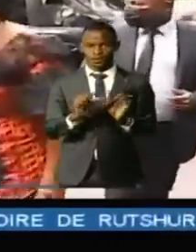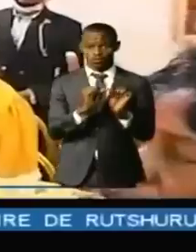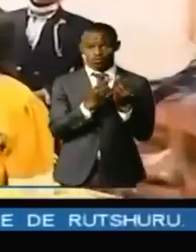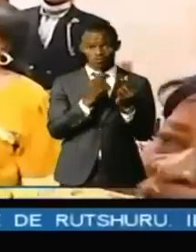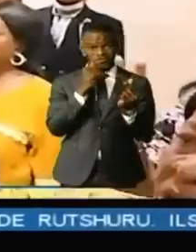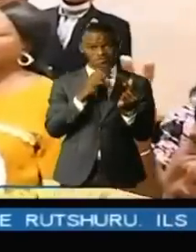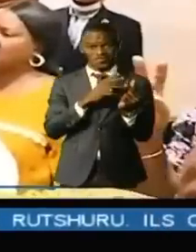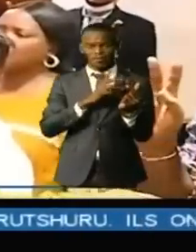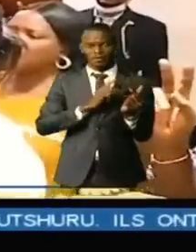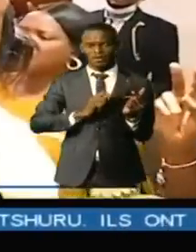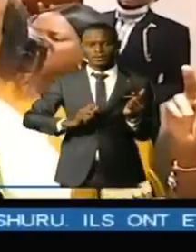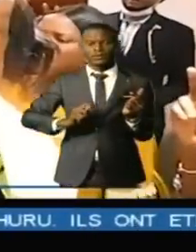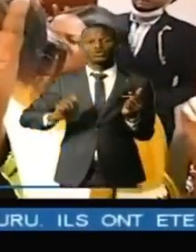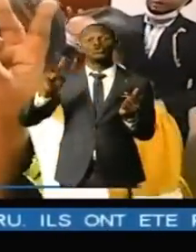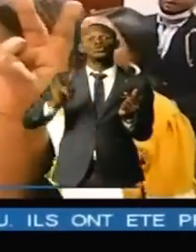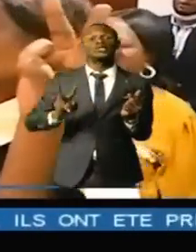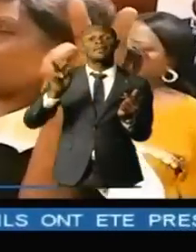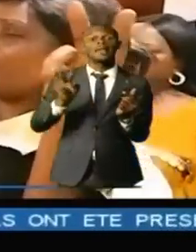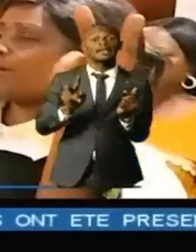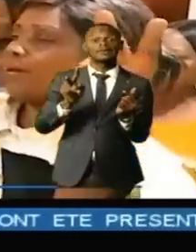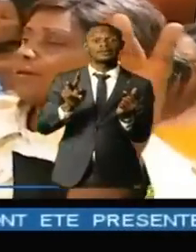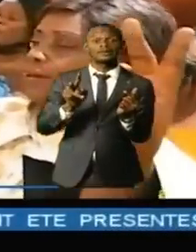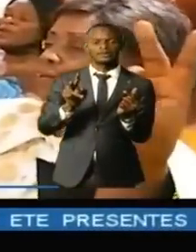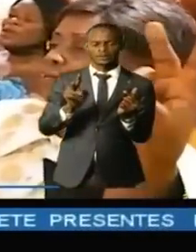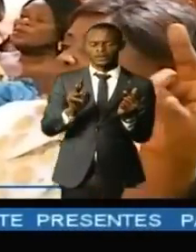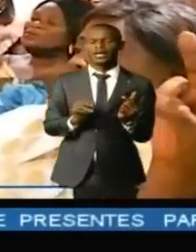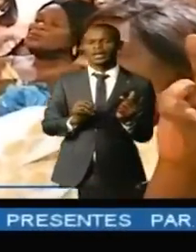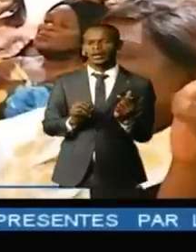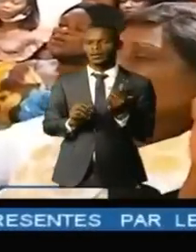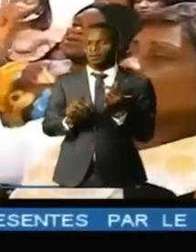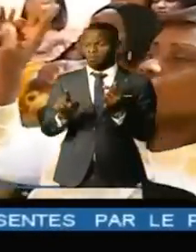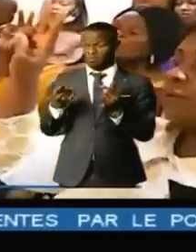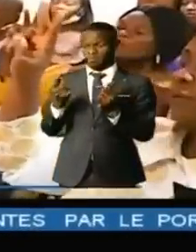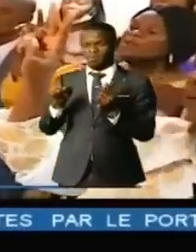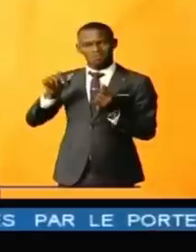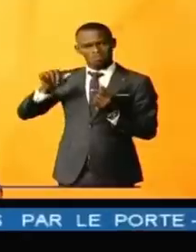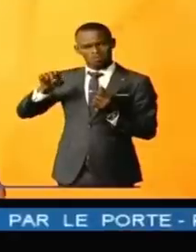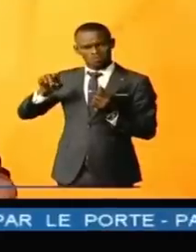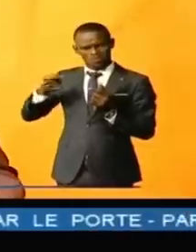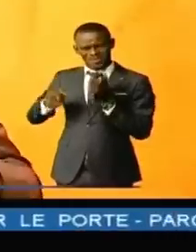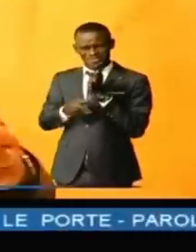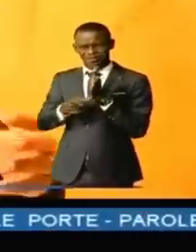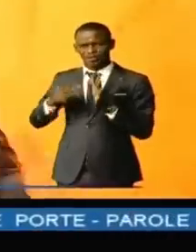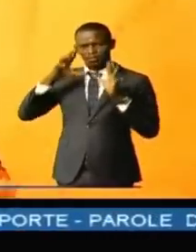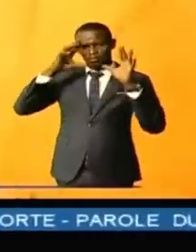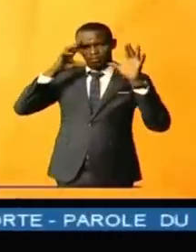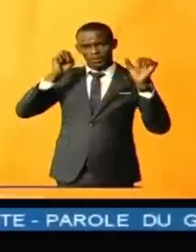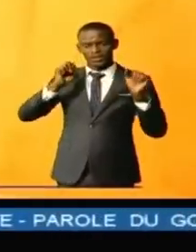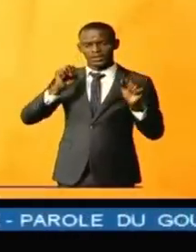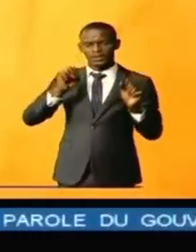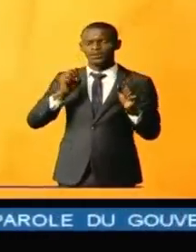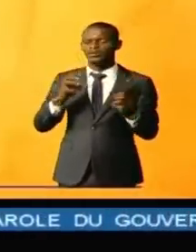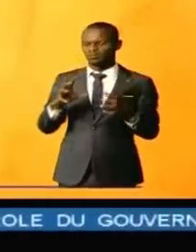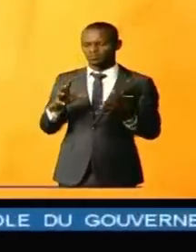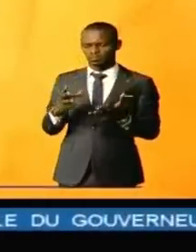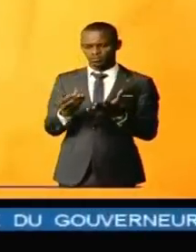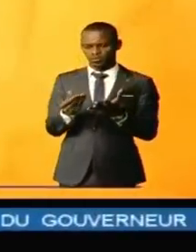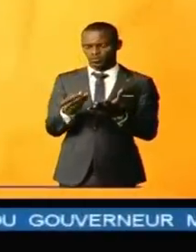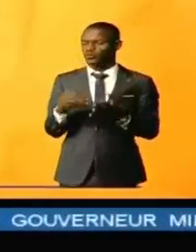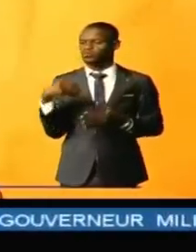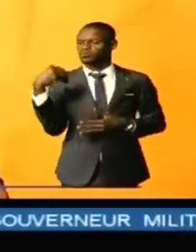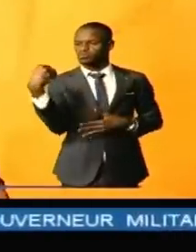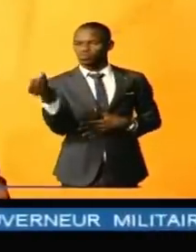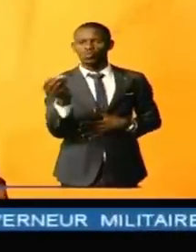social lors de l'échange des vœux. Promesse faite par le premier vice-président du Sénat, Eddy Mundella Kankou, ce vendredi à l'hôtel Béatrice,